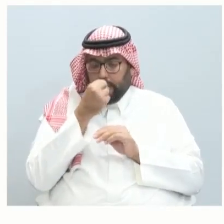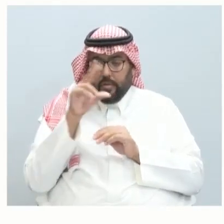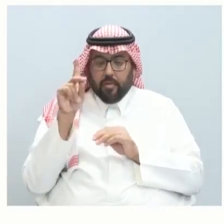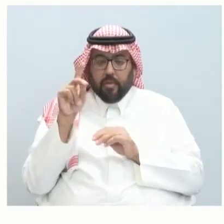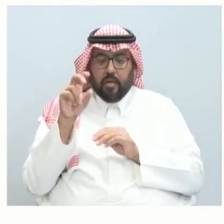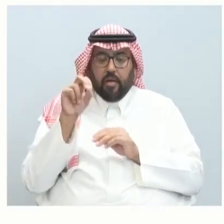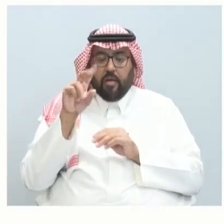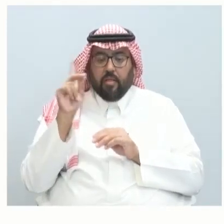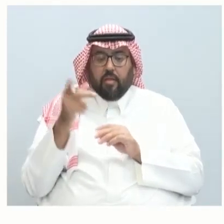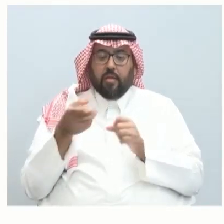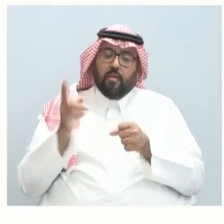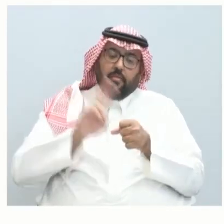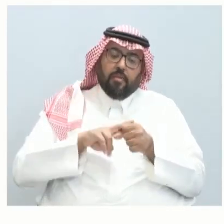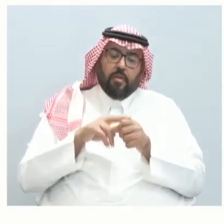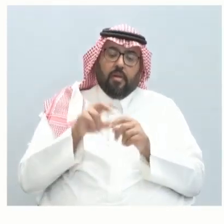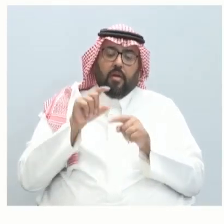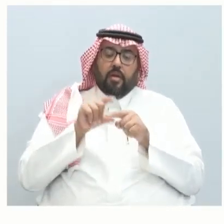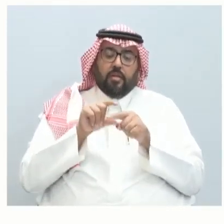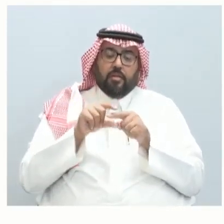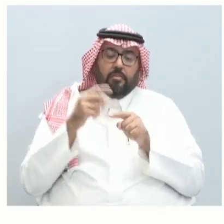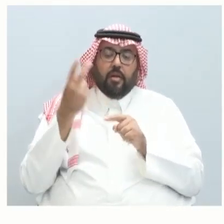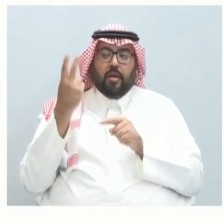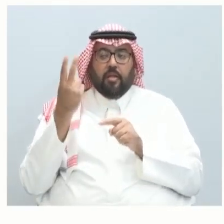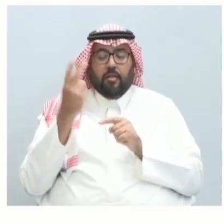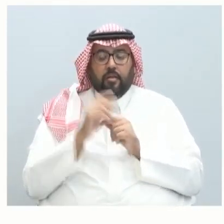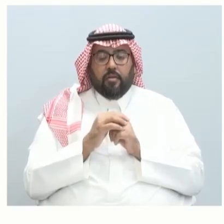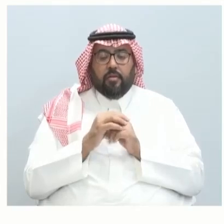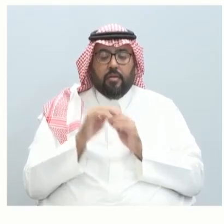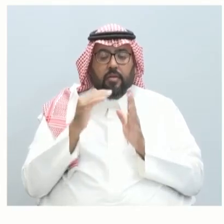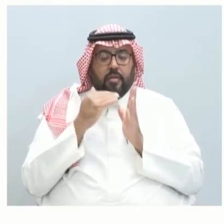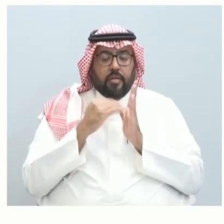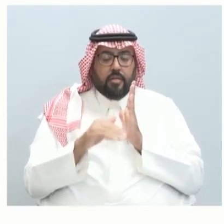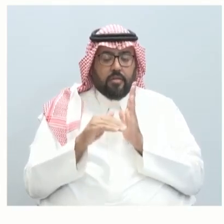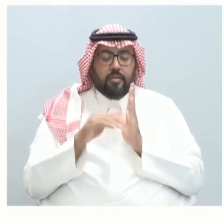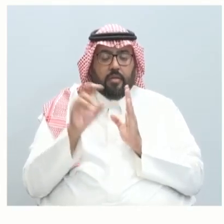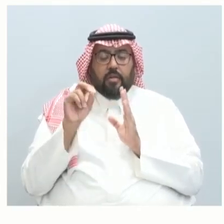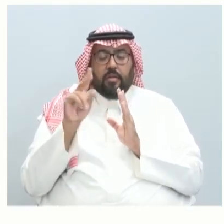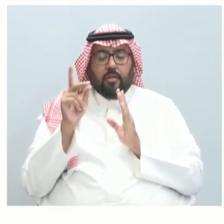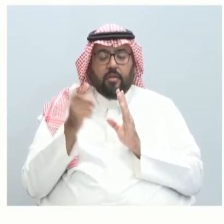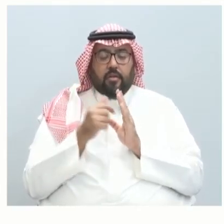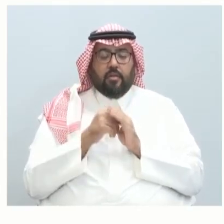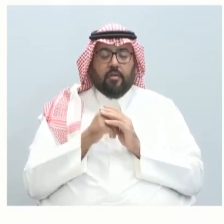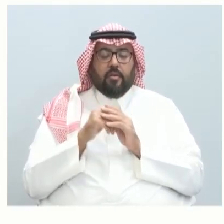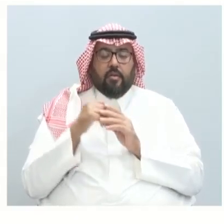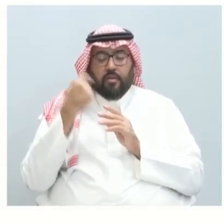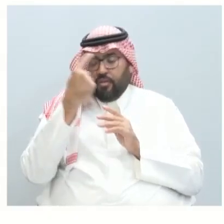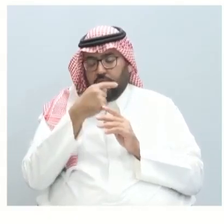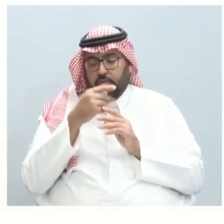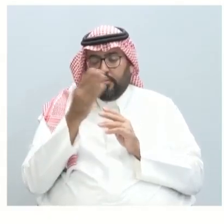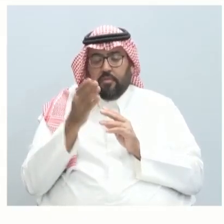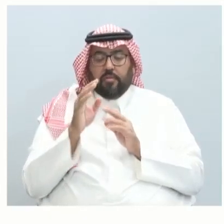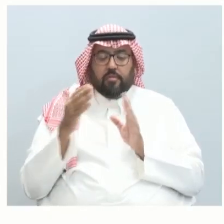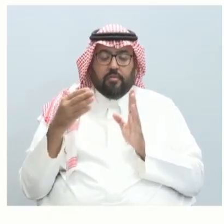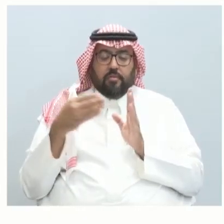القطر ثم اقسمه على اثنان حتى يعطيني نصف القطر كما طلب اذا بهذا الشكل توصلنا الى